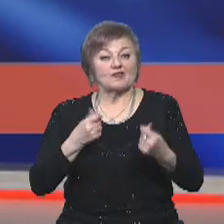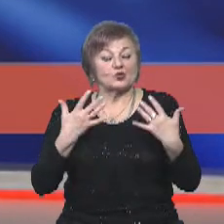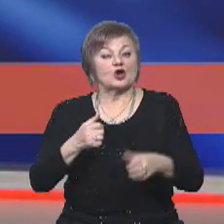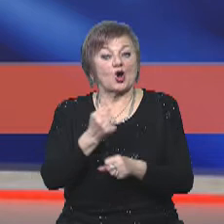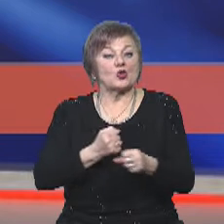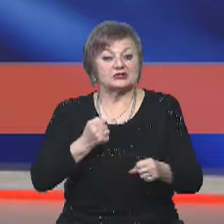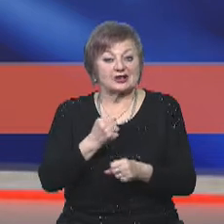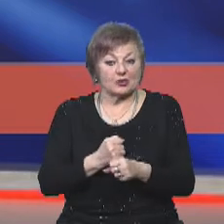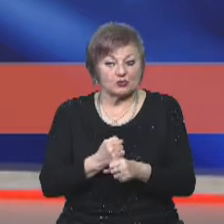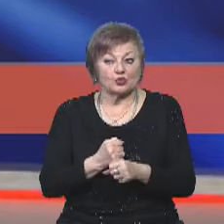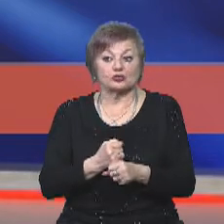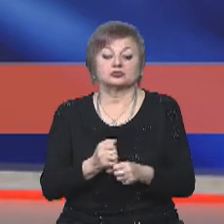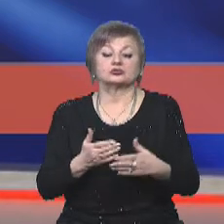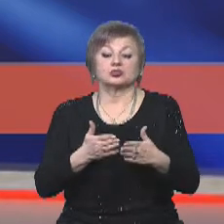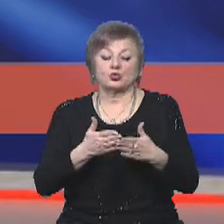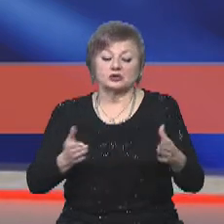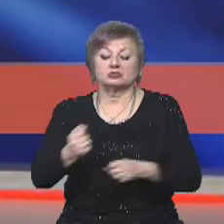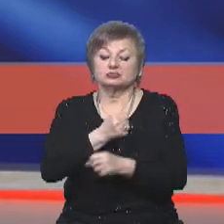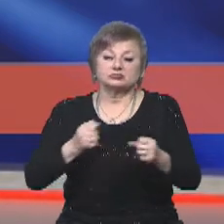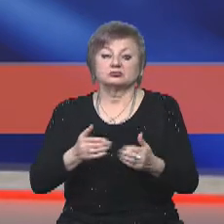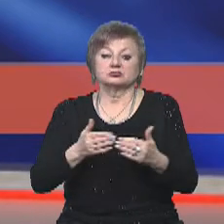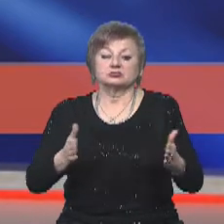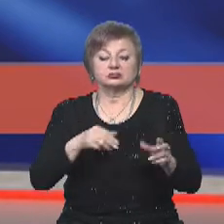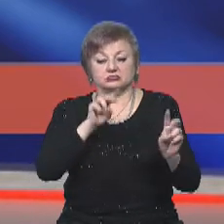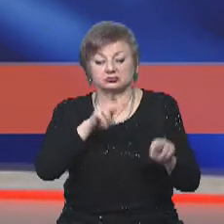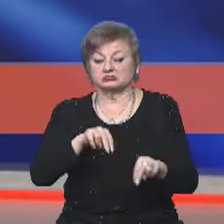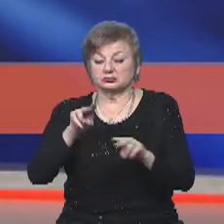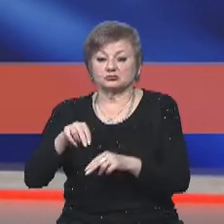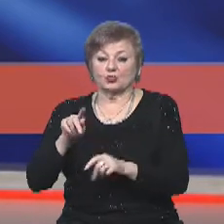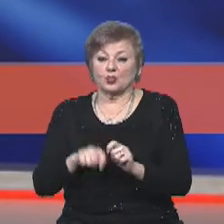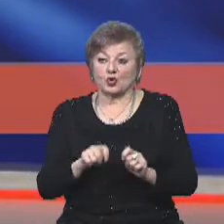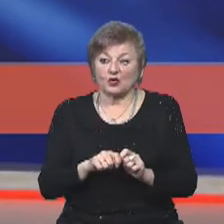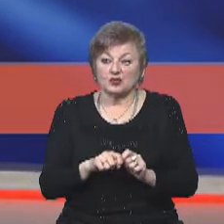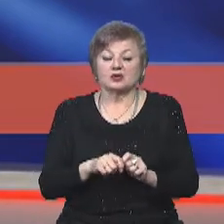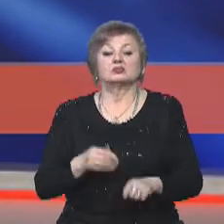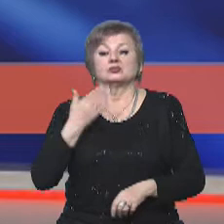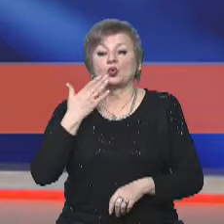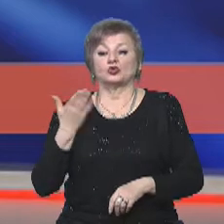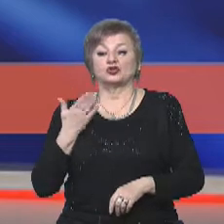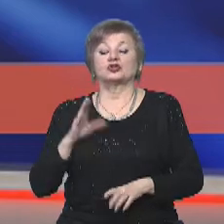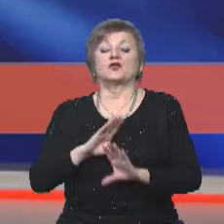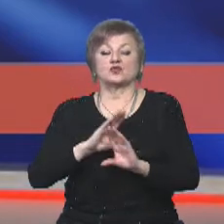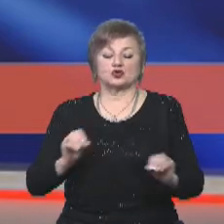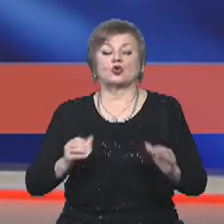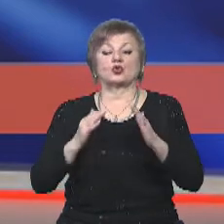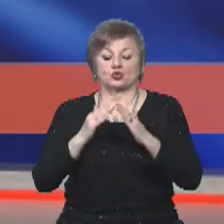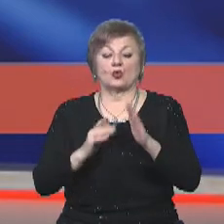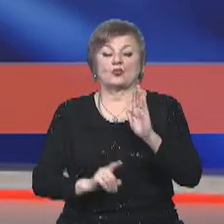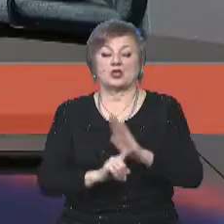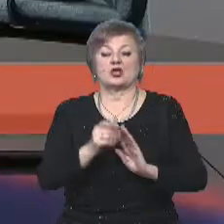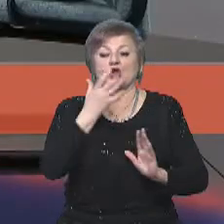отработал, зашел на дом, открыл элеваторы, да, там просмотрел, проверил и отчитался, что дом запустили, все нормально.